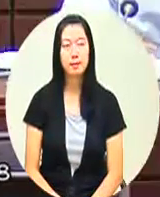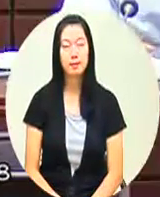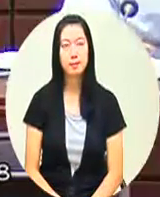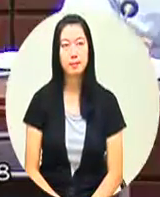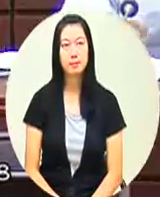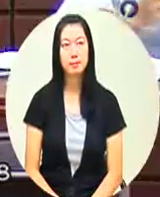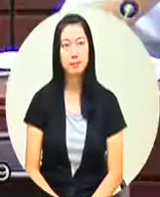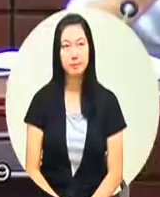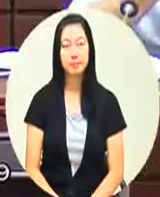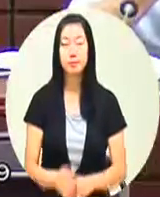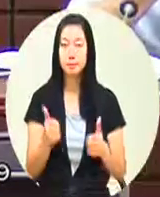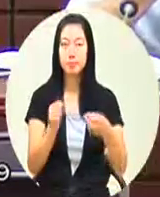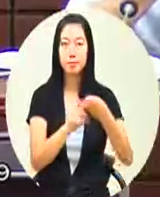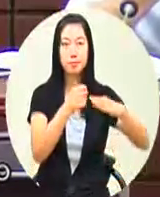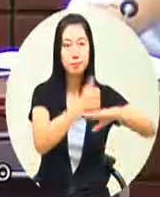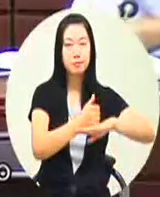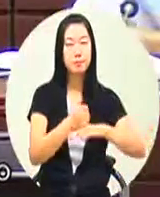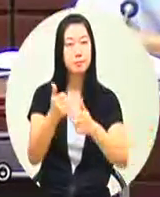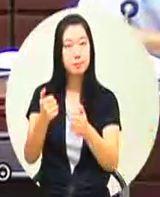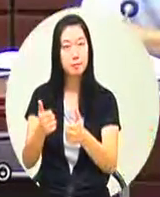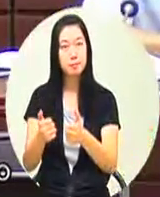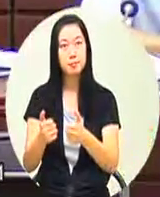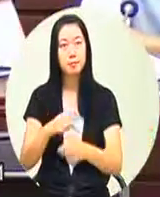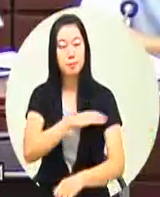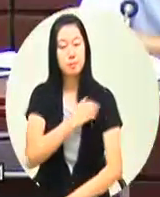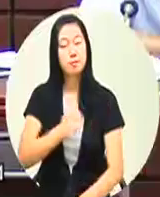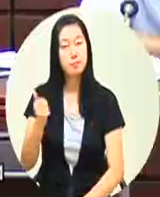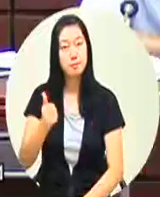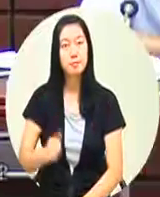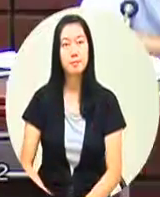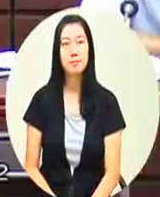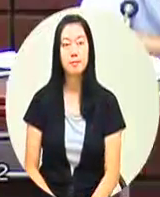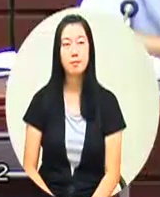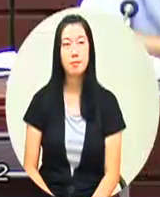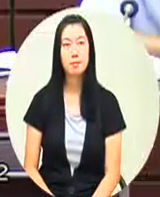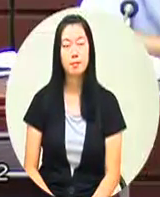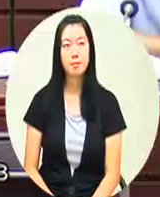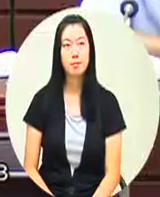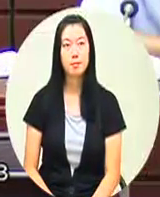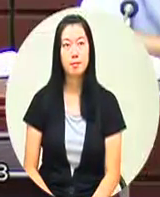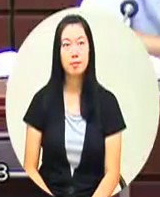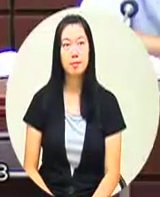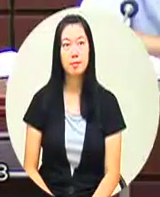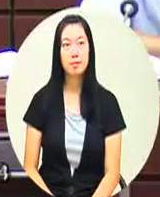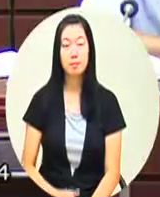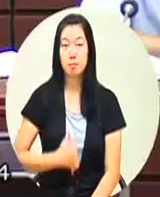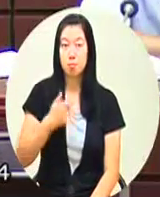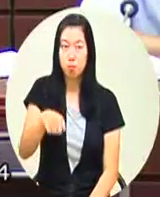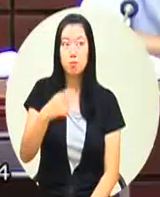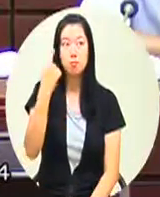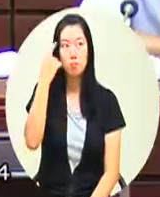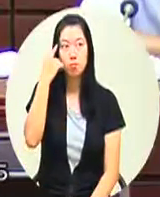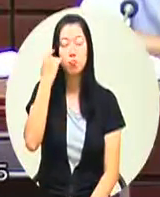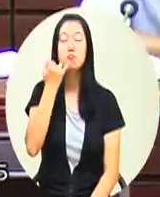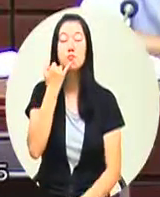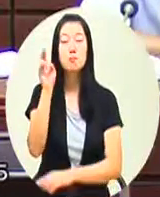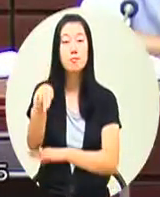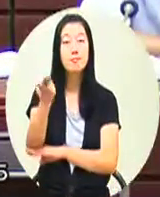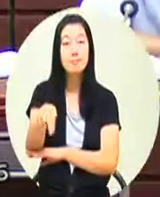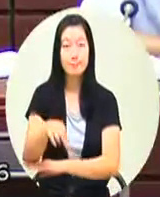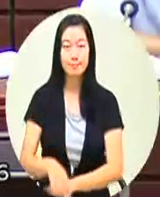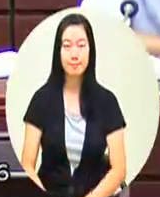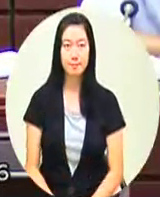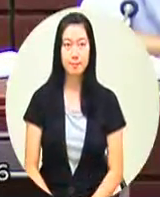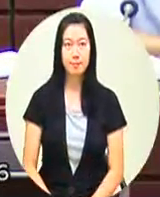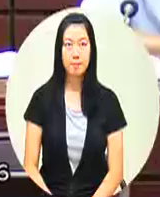谢，谢谢主席，谢谢我们区议员哈关心哈。那么其实这个是可以的，我想我们现